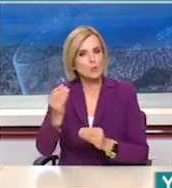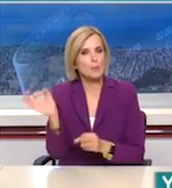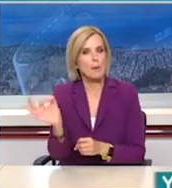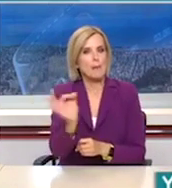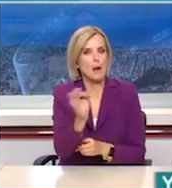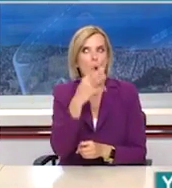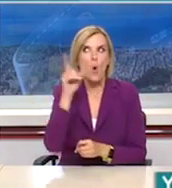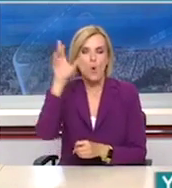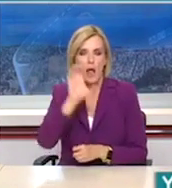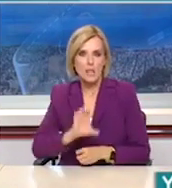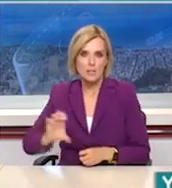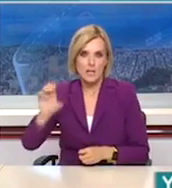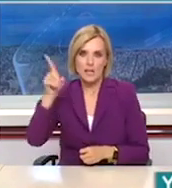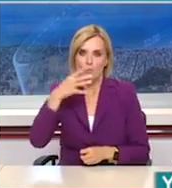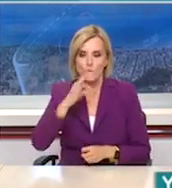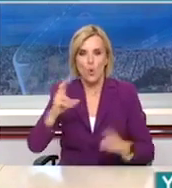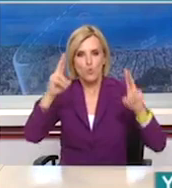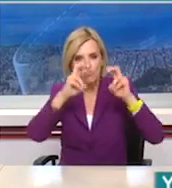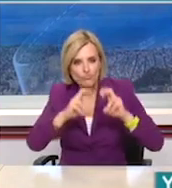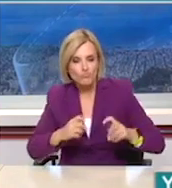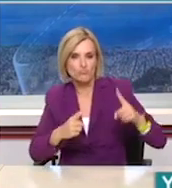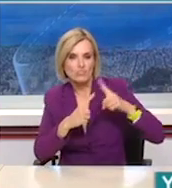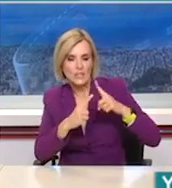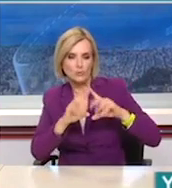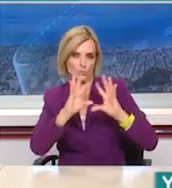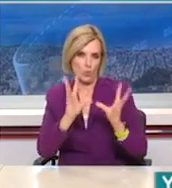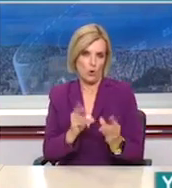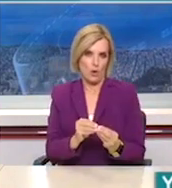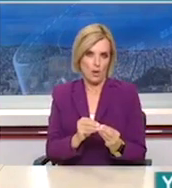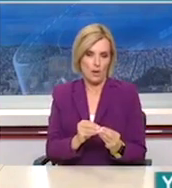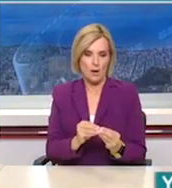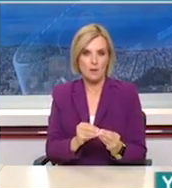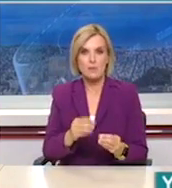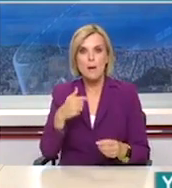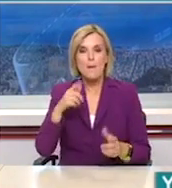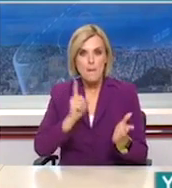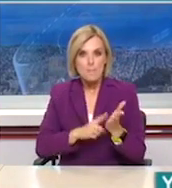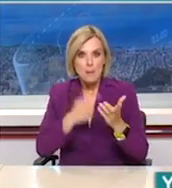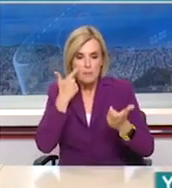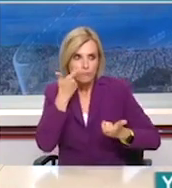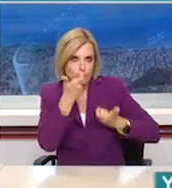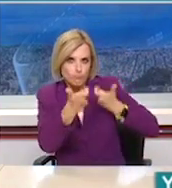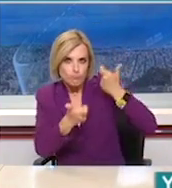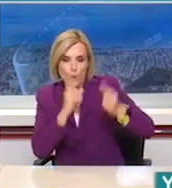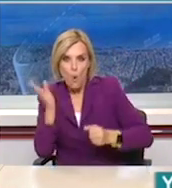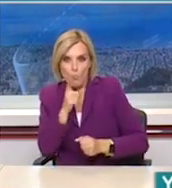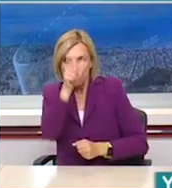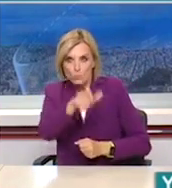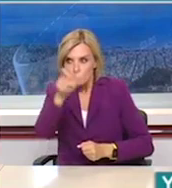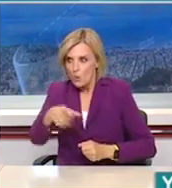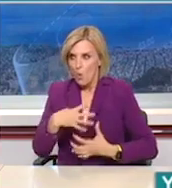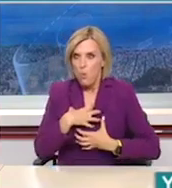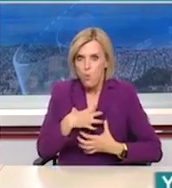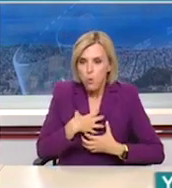Γι' αυτό θα χρησιμοποιηθούν και θα εξετάζονται τα ισχυρά επιδημιολογικά κριτήρια. Και γι' αυτό πρέπει να παραμένουν σε επαγρύπνηση. Όποιος έχει συμπτώματα,